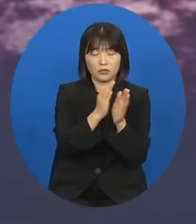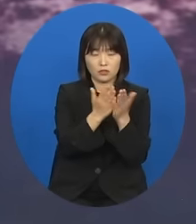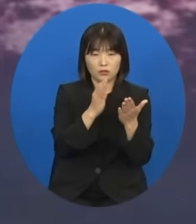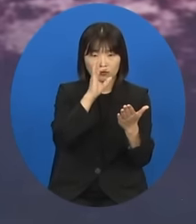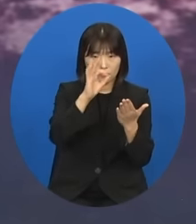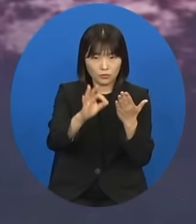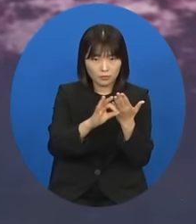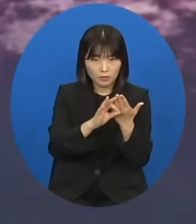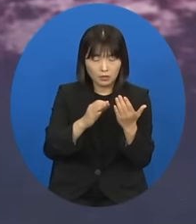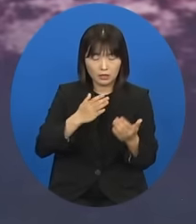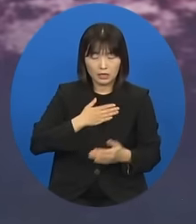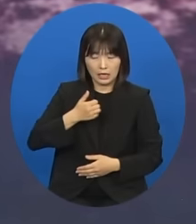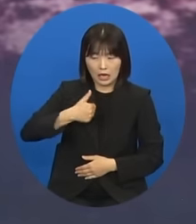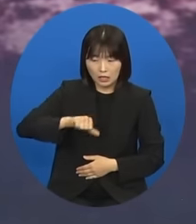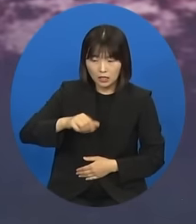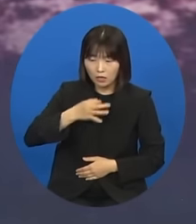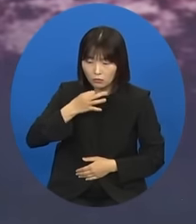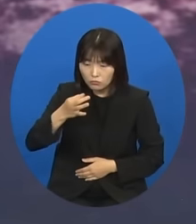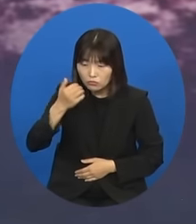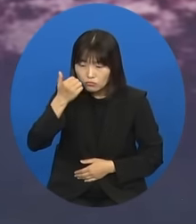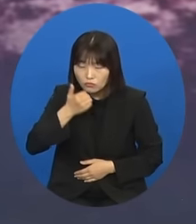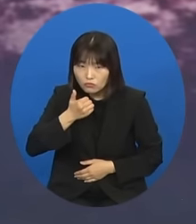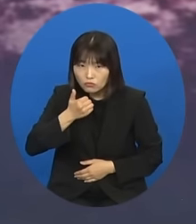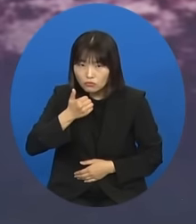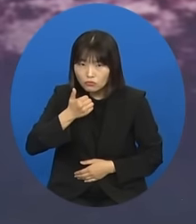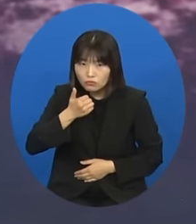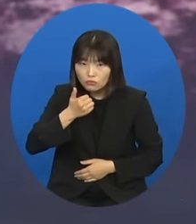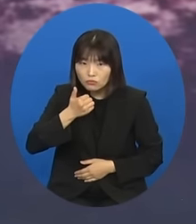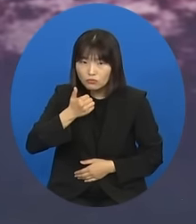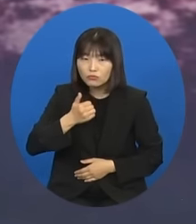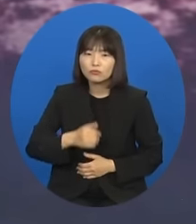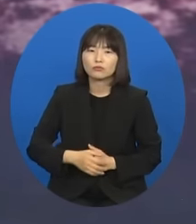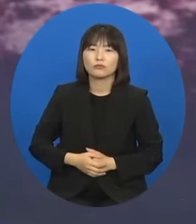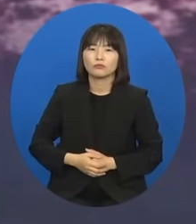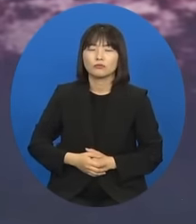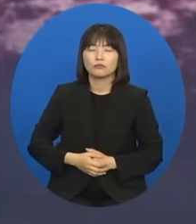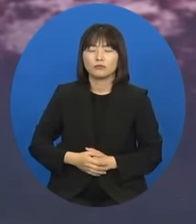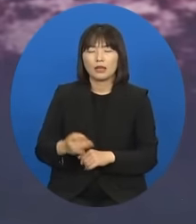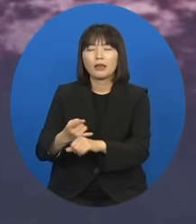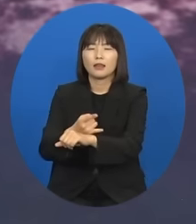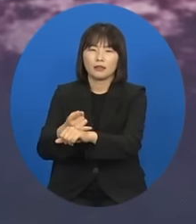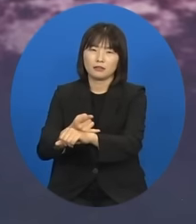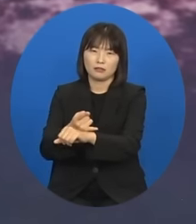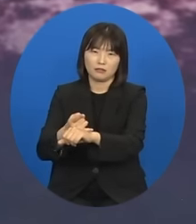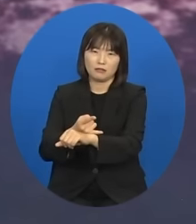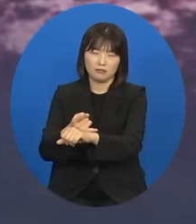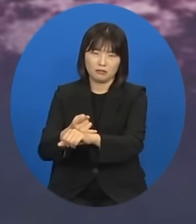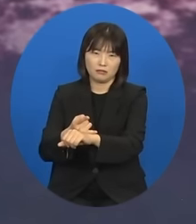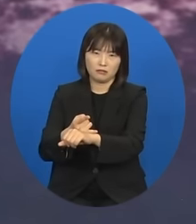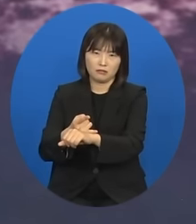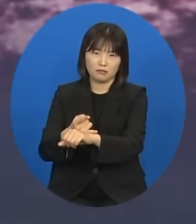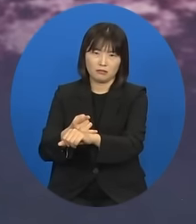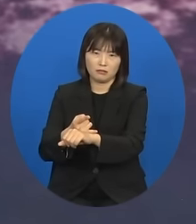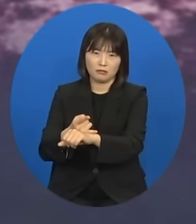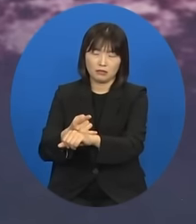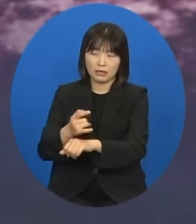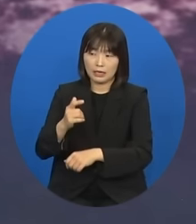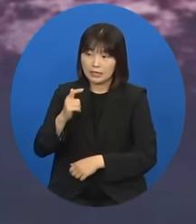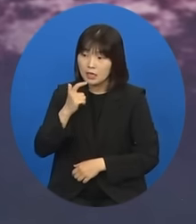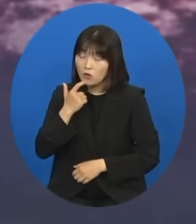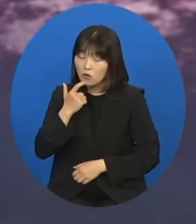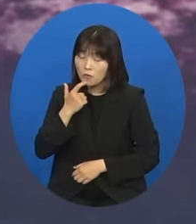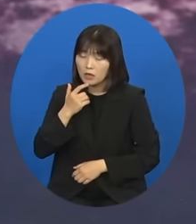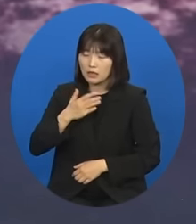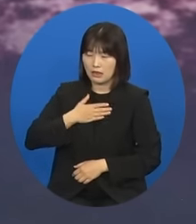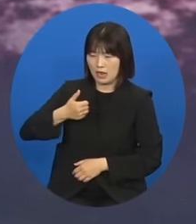아들아 부는 것은 생고 부는요 하고 부르는 거지 야곱에게